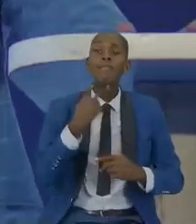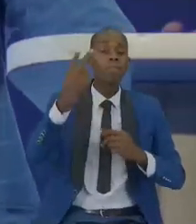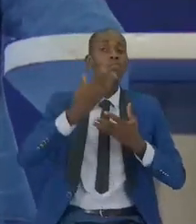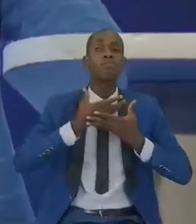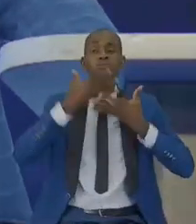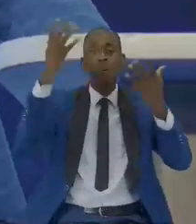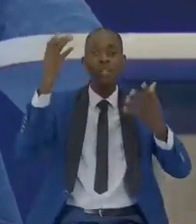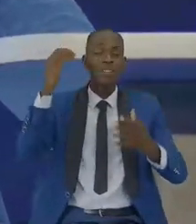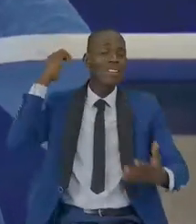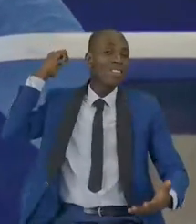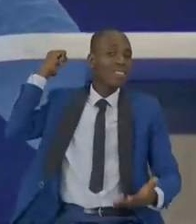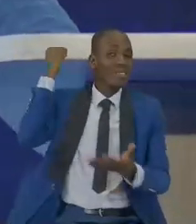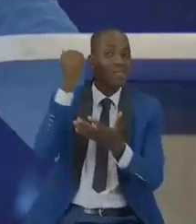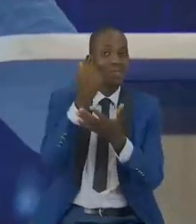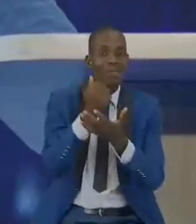que